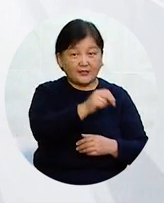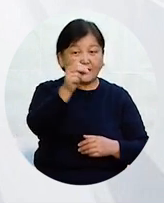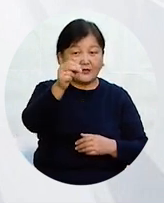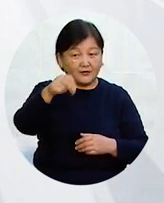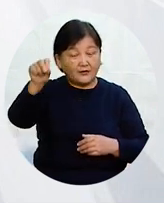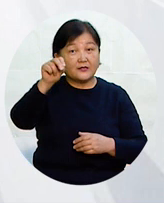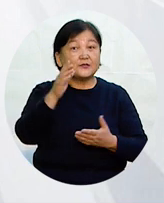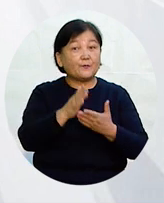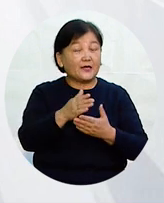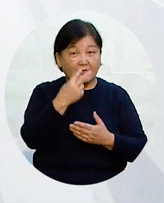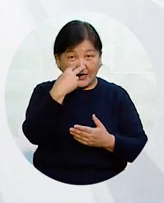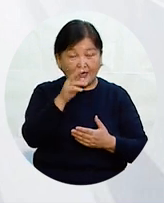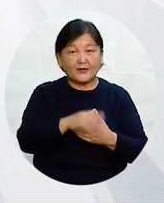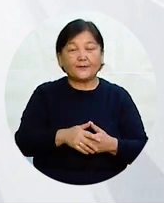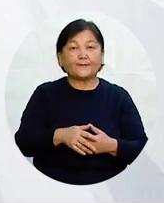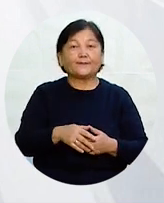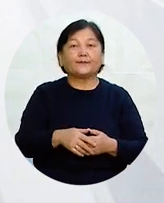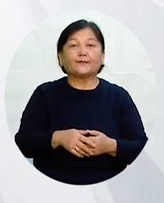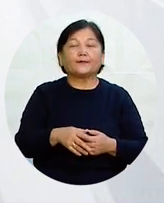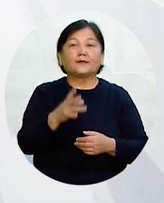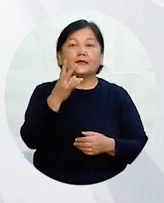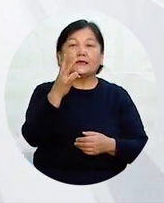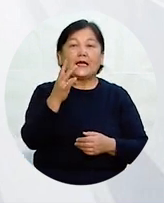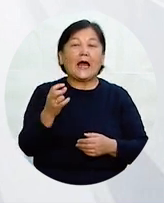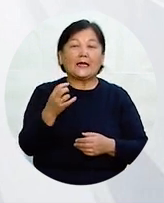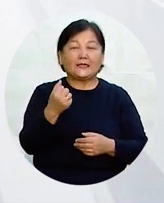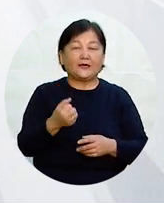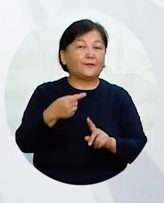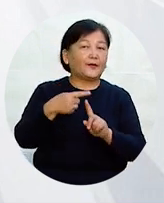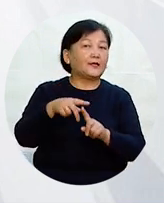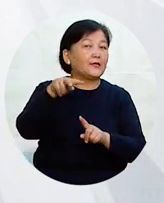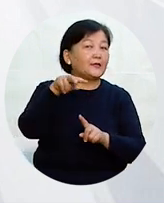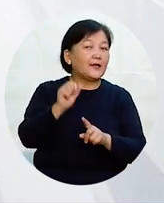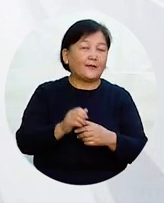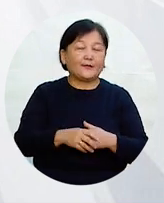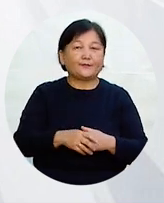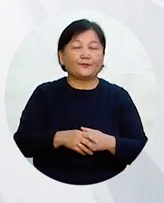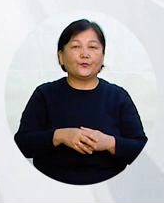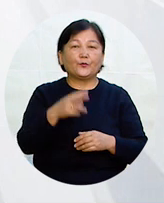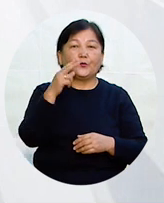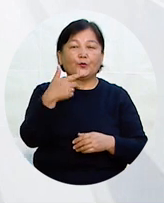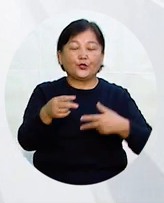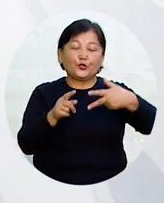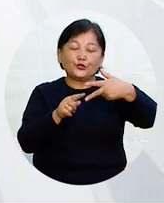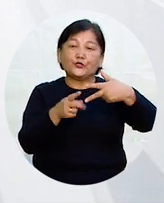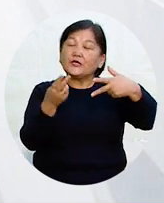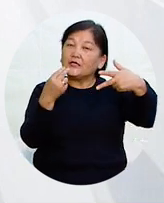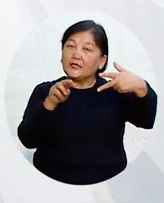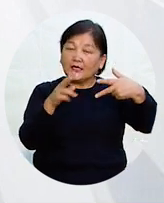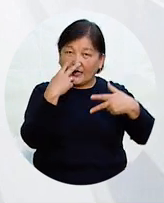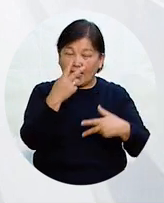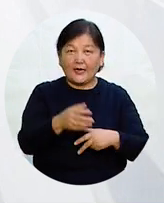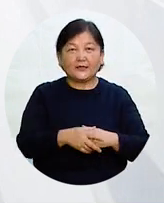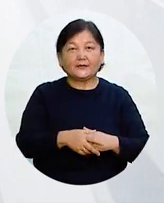хүүхдүүдээ. За наад гэдэг үгэн дээр баа нөхцөл залгаад гид жиргэлээг байна. За тэгэхээр мөн үгийн төгсглийн дээ үсгийг анхаарч харъя.